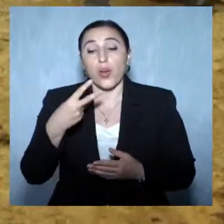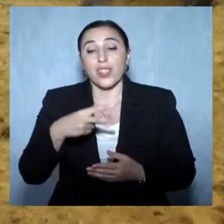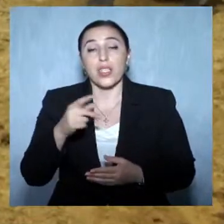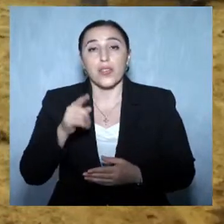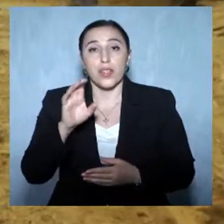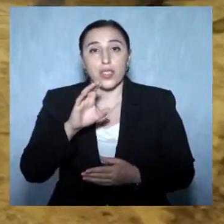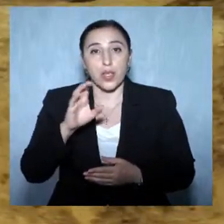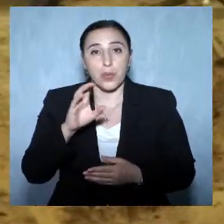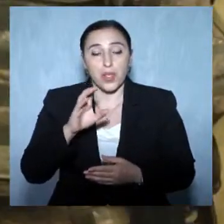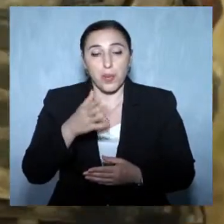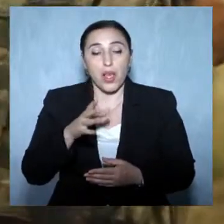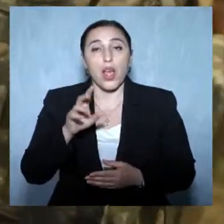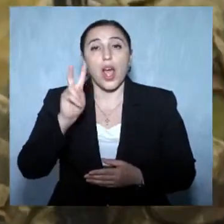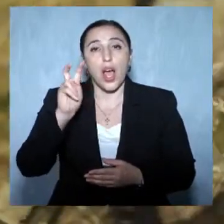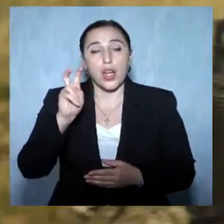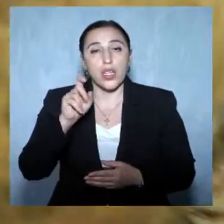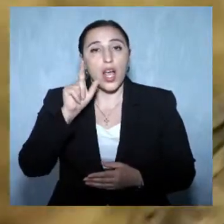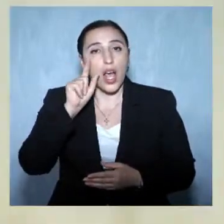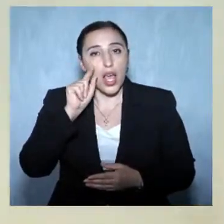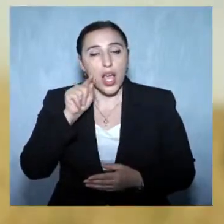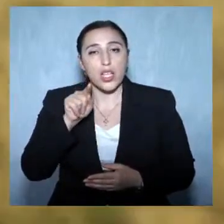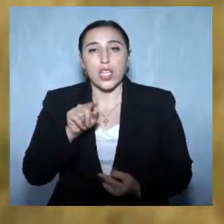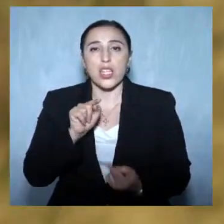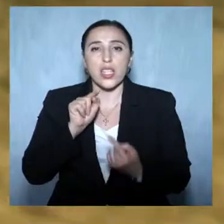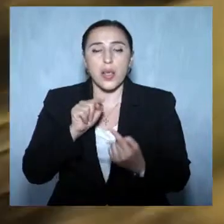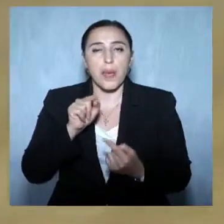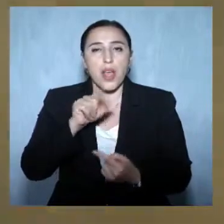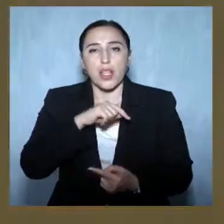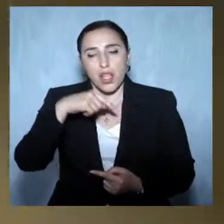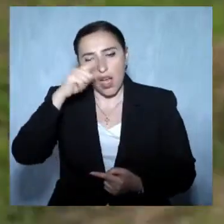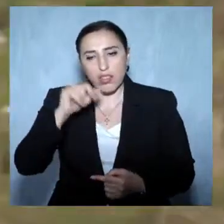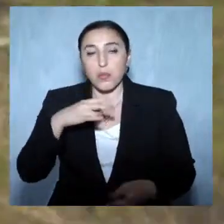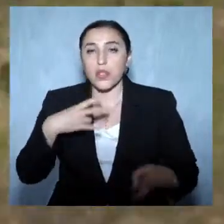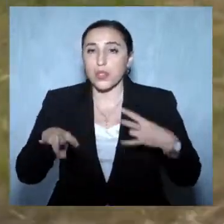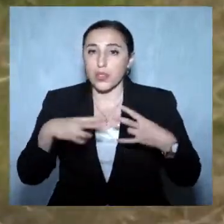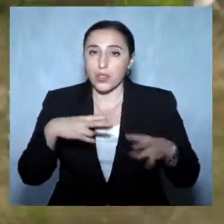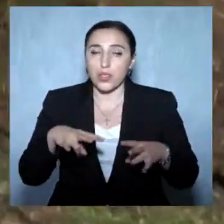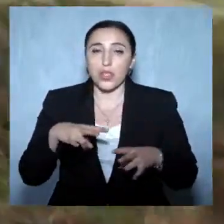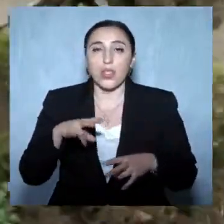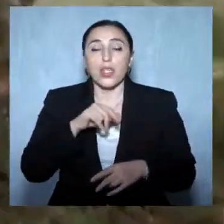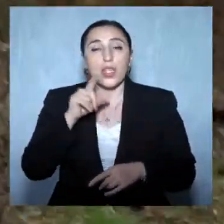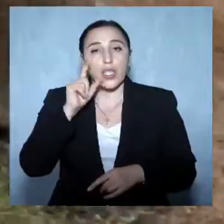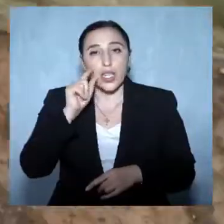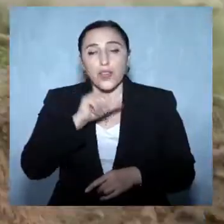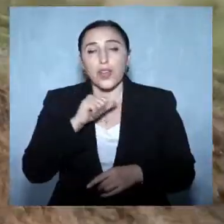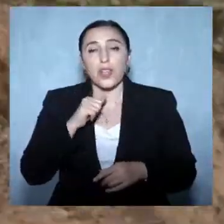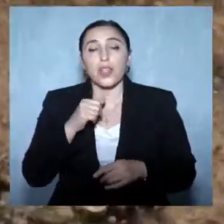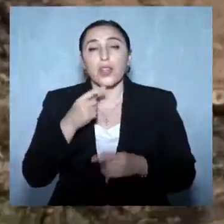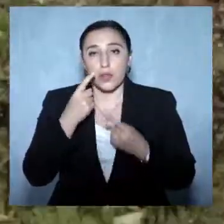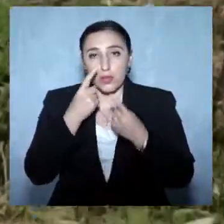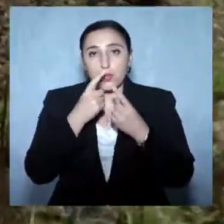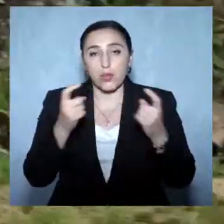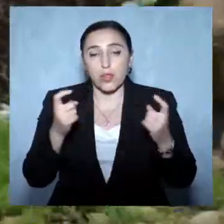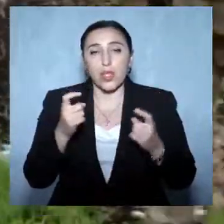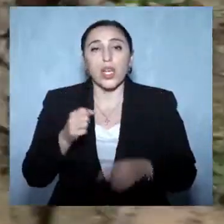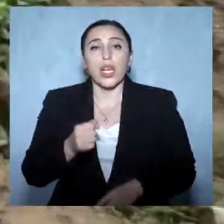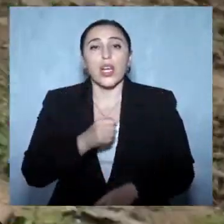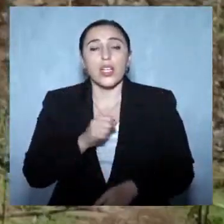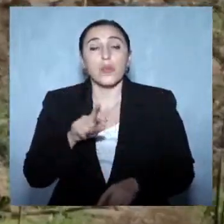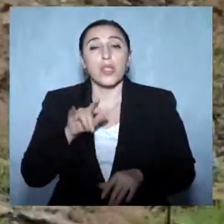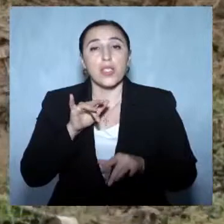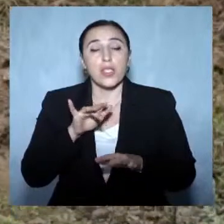Սվականի սեպտեմբերին արցախի և Հայաստանի դեմ ադրբեջանի ագրեսյան։ Հաշտոնական երևանը իր հայցում ընդգծում է, որ նույնիսկ ռազմական